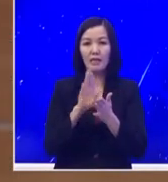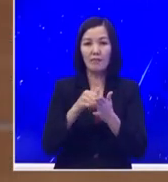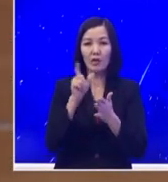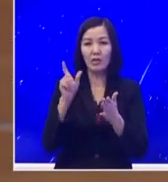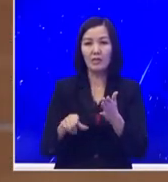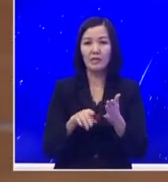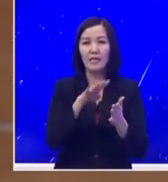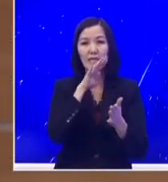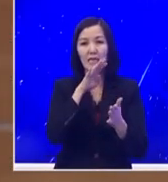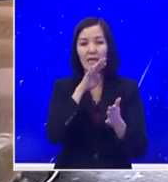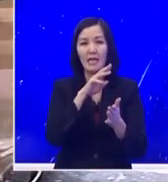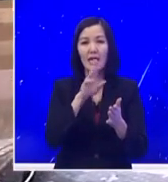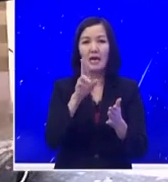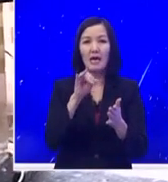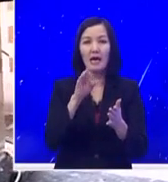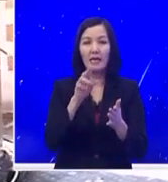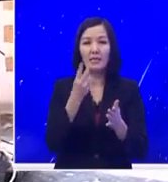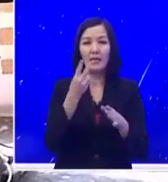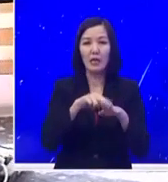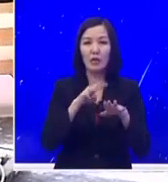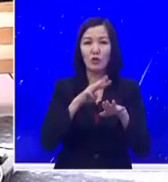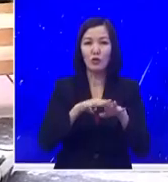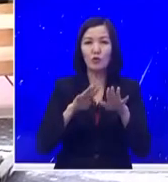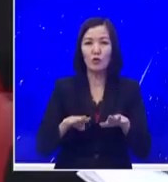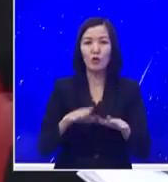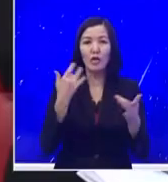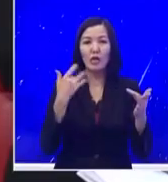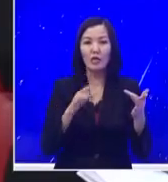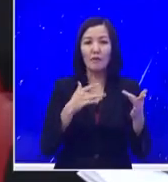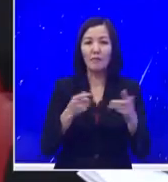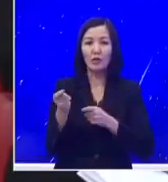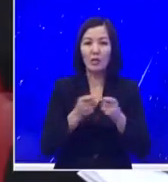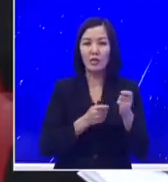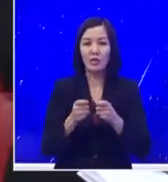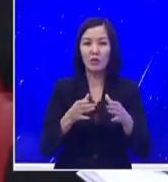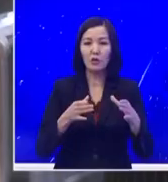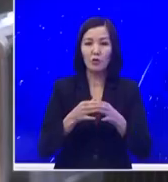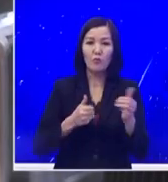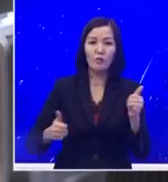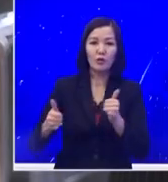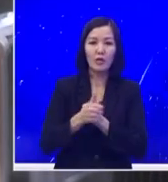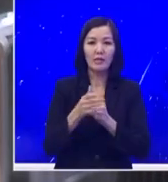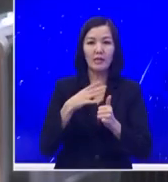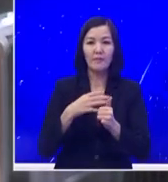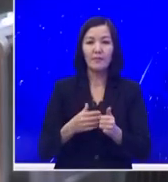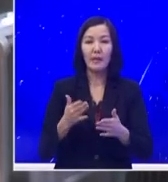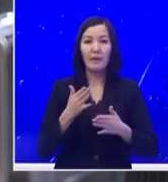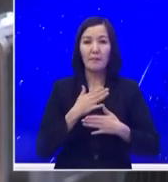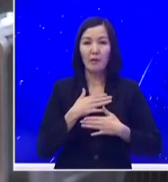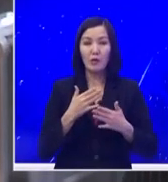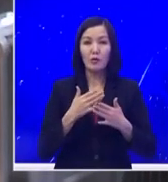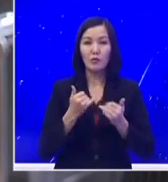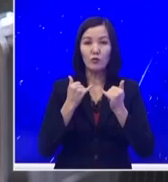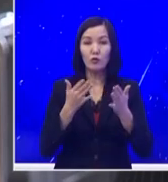аталымында Текелі Қарасай 2-3 орынды иеленсе, Жамбыл ауданының жетекшісі топ жарды. Әрине, бұл мен үшін